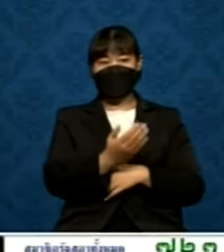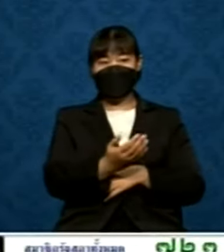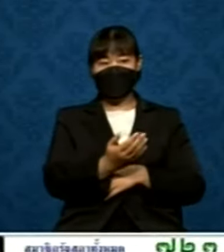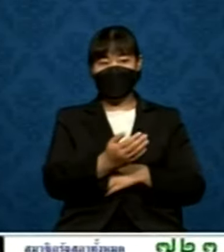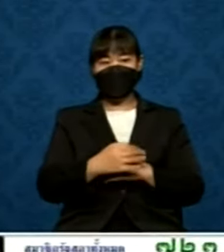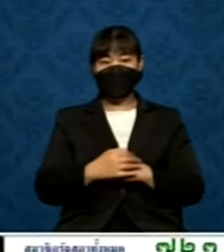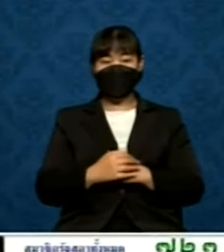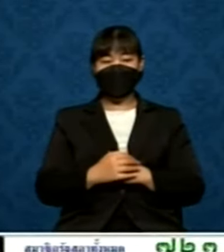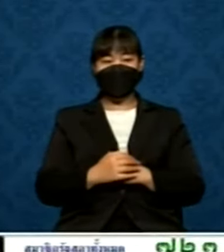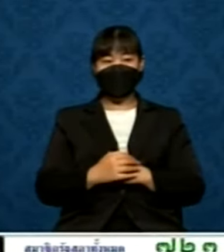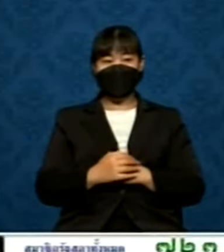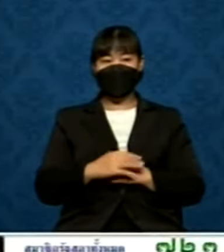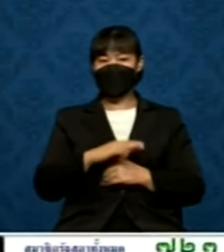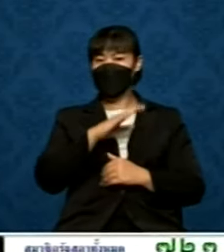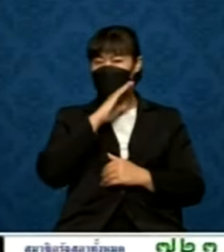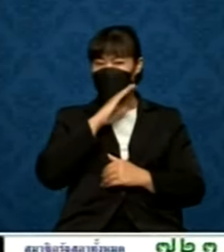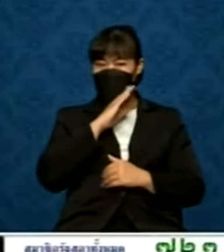เท็จ